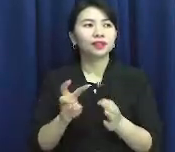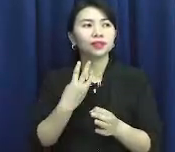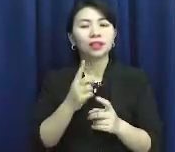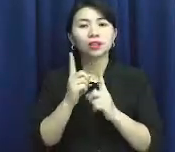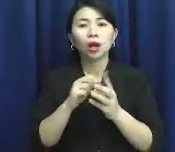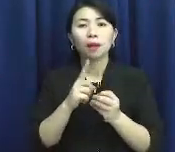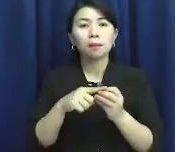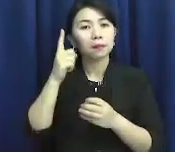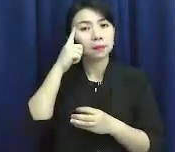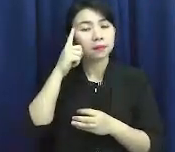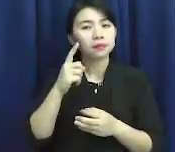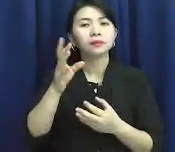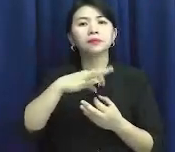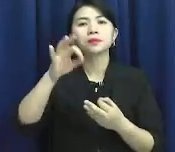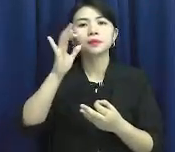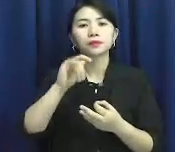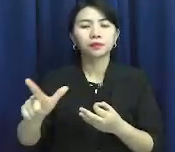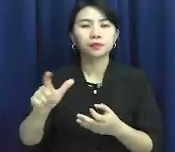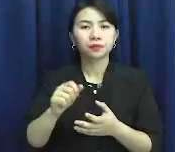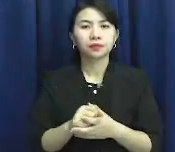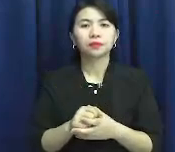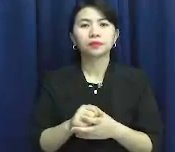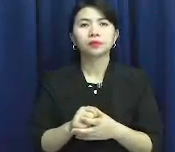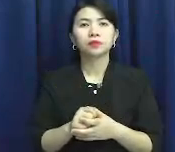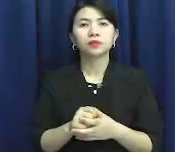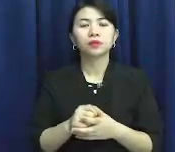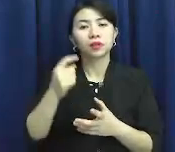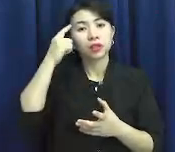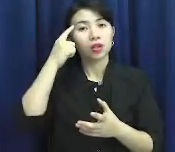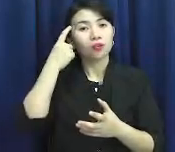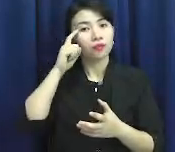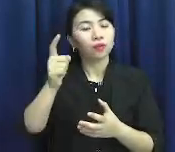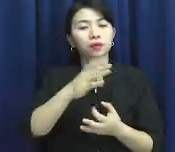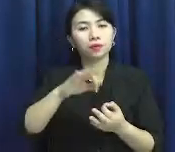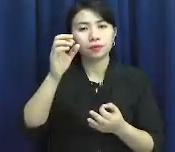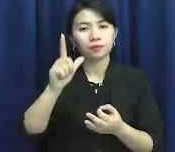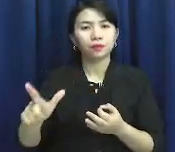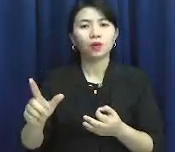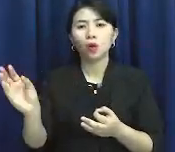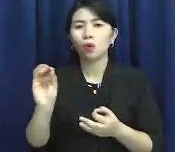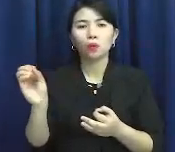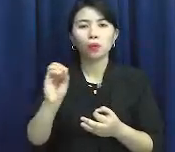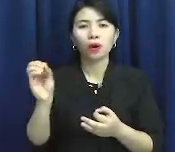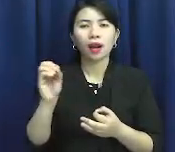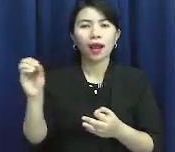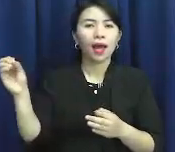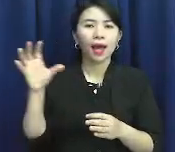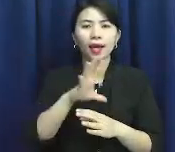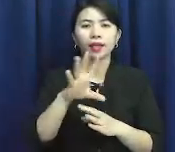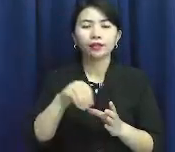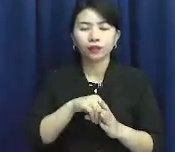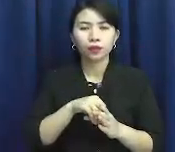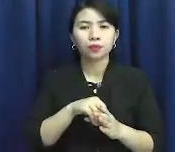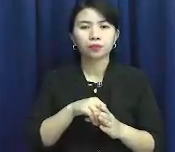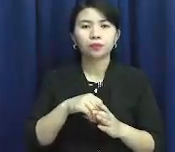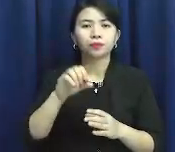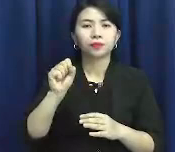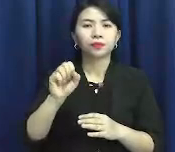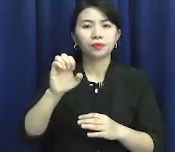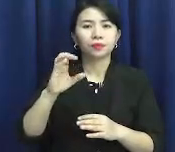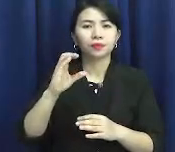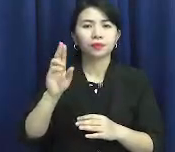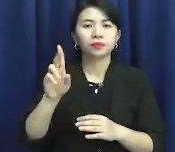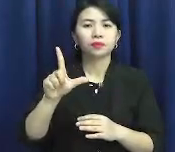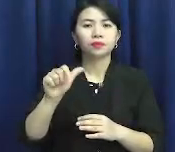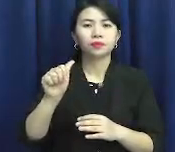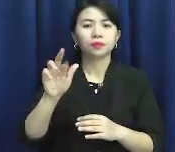natin, spiritual na pang-intellectual na pang-spiritual, walang kinalaman dyan ang secular. Ang may kinalaman dyan